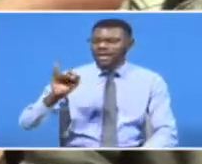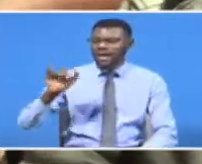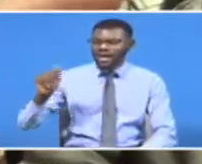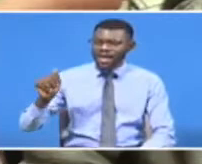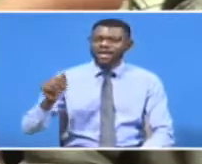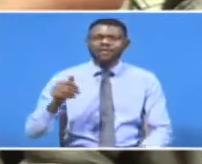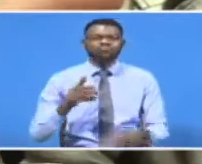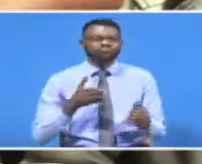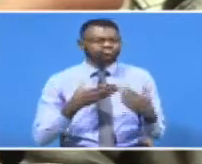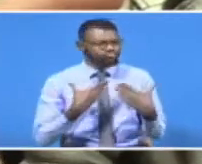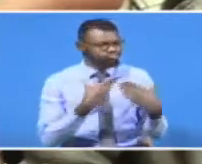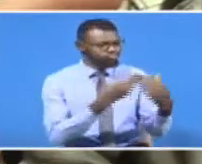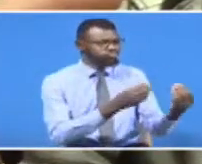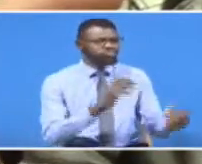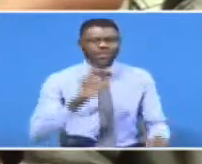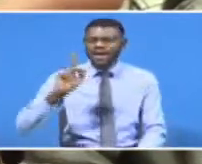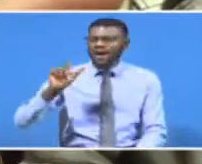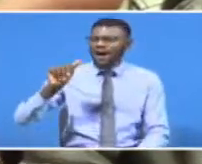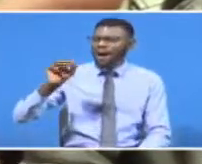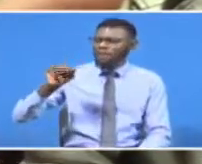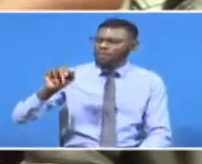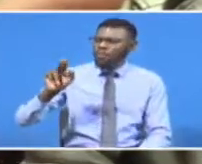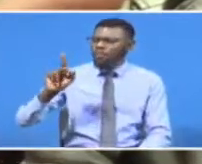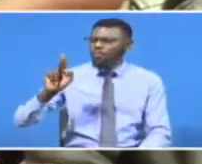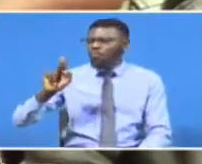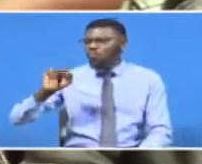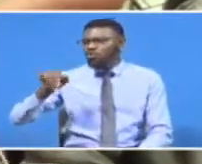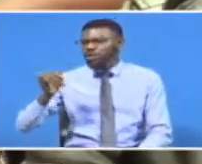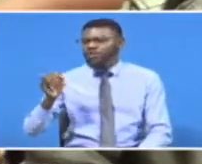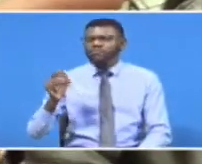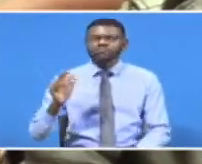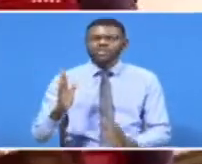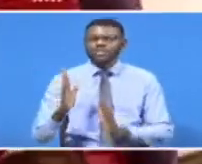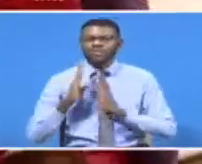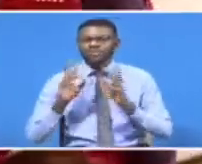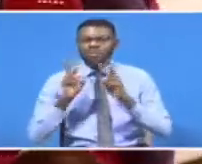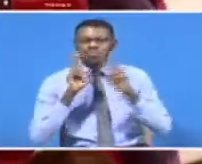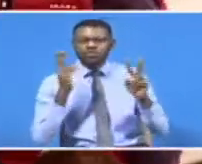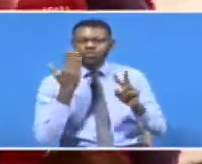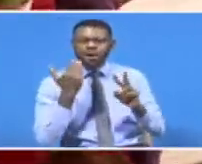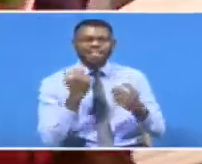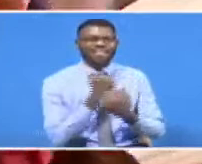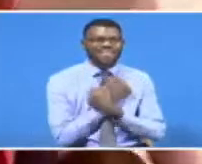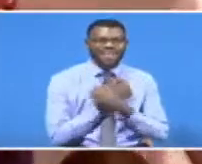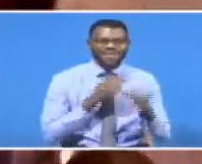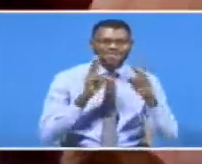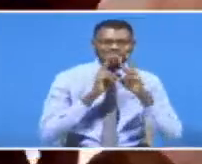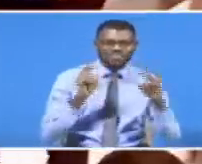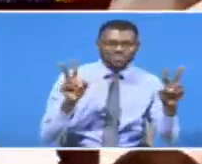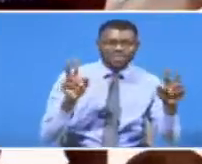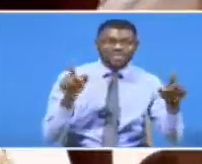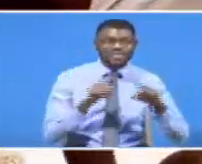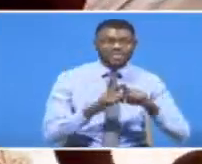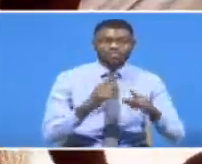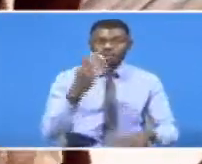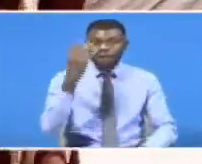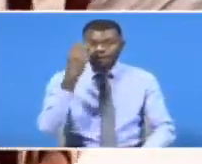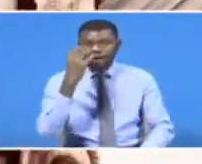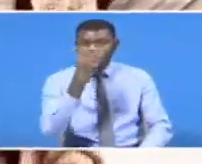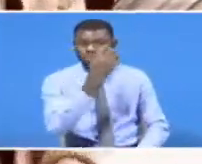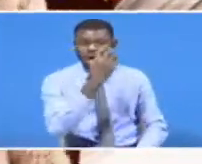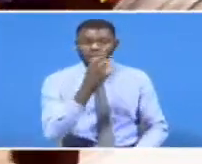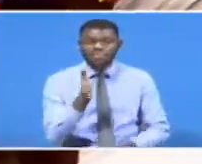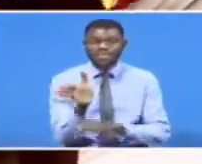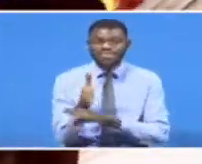Kamkunji grounds peacefully, because you are peace loving Kenyans. Kinara mwenza wa Azimio Martha Karua siku ya